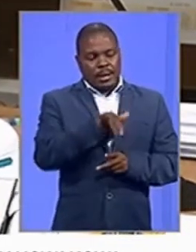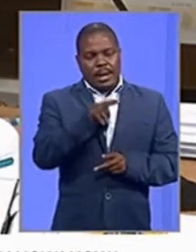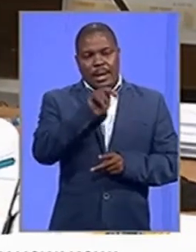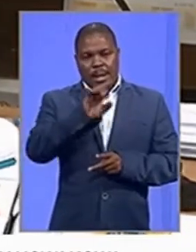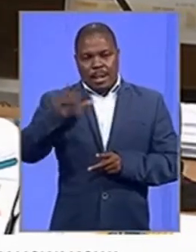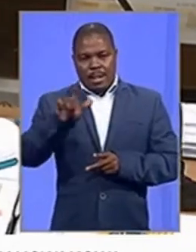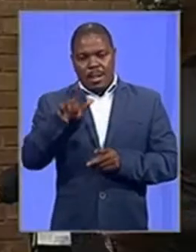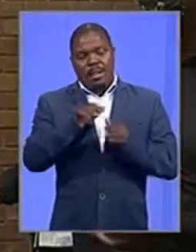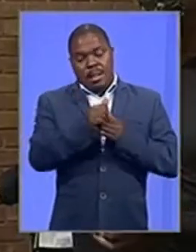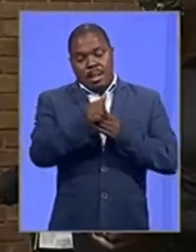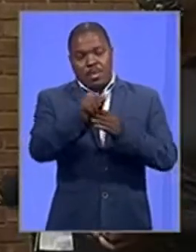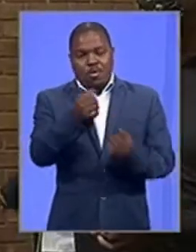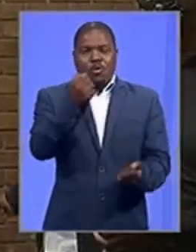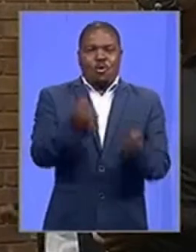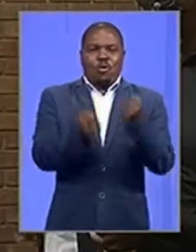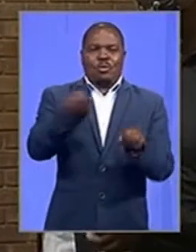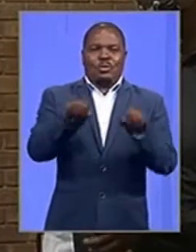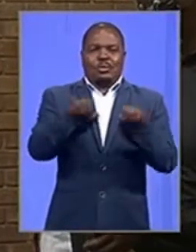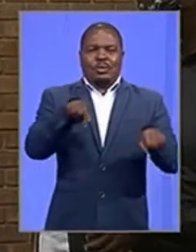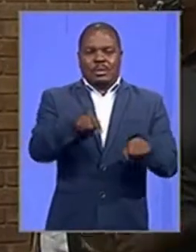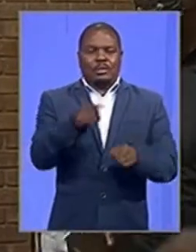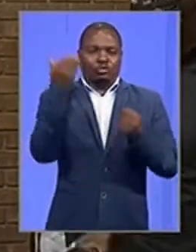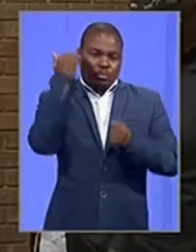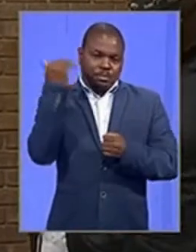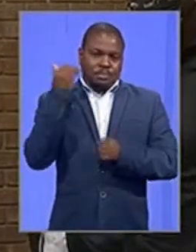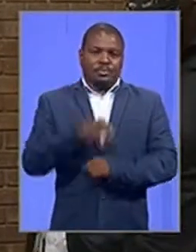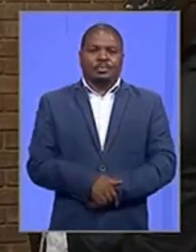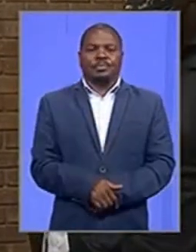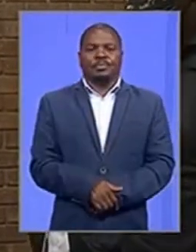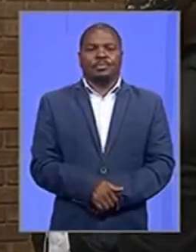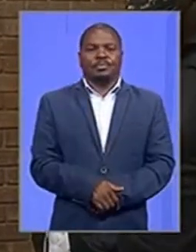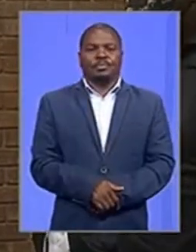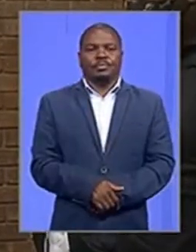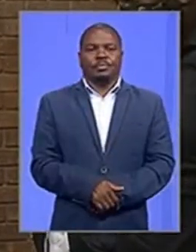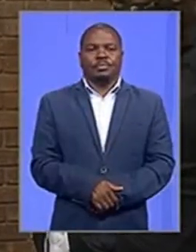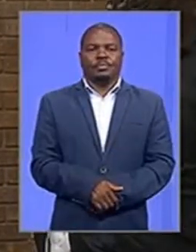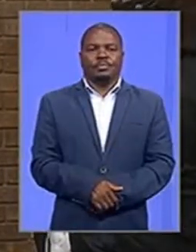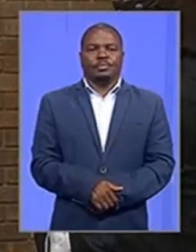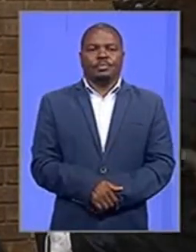bosekisi. Sentle English, SABC News, Potchefstroom.